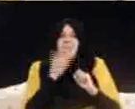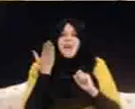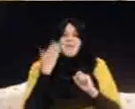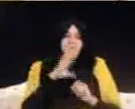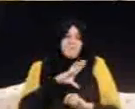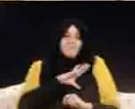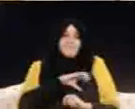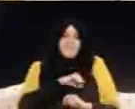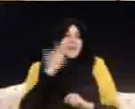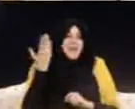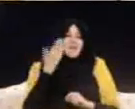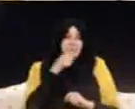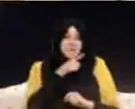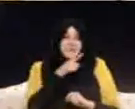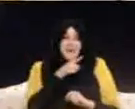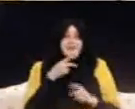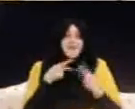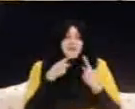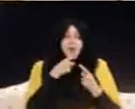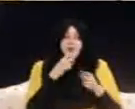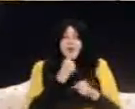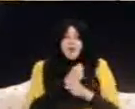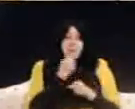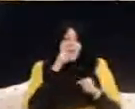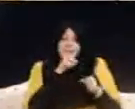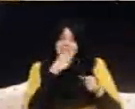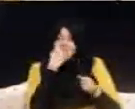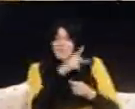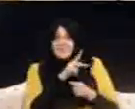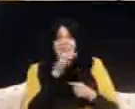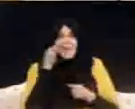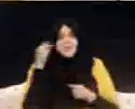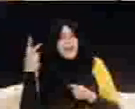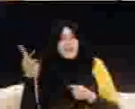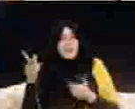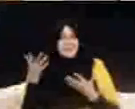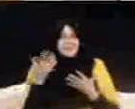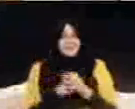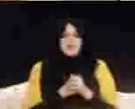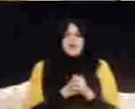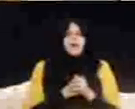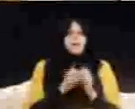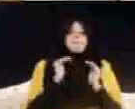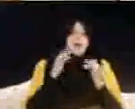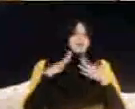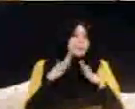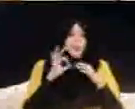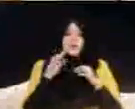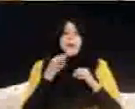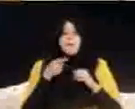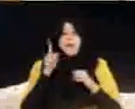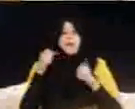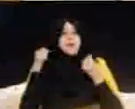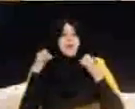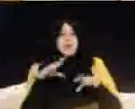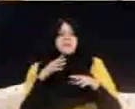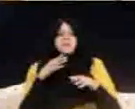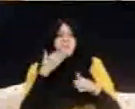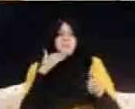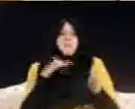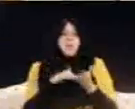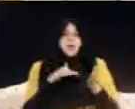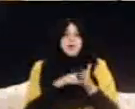خلفه أولئك الذين تركوا أشياء أخرى في الحقيقة يعني أكبر وأرقى من هذه الأشياء المادية.